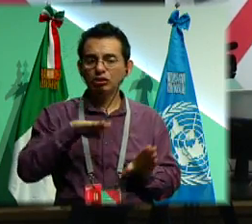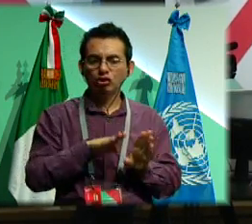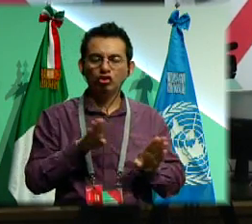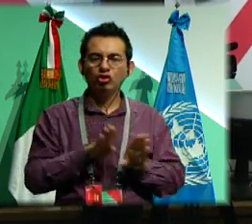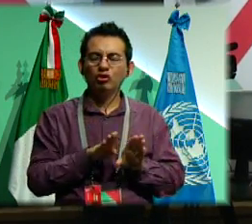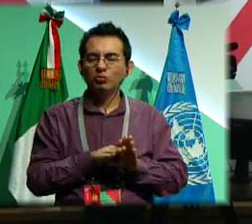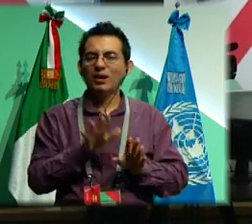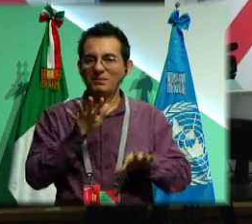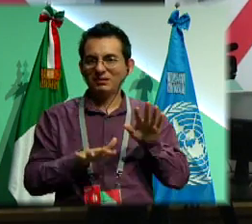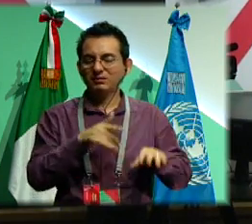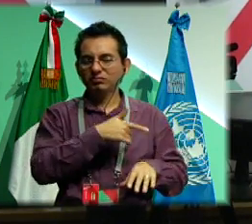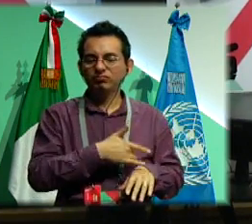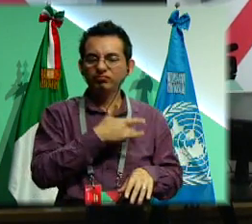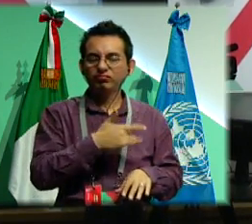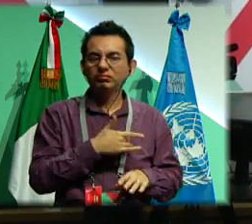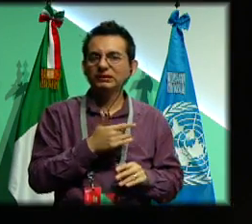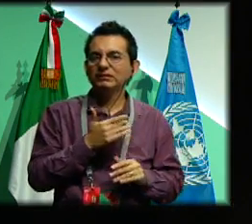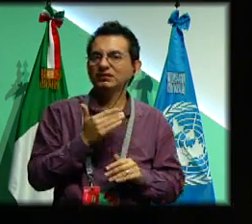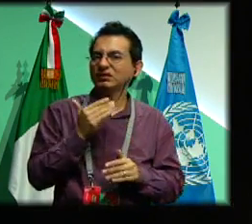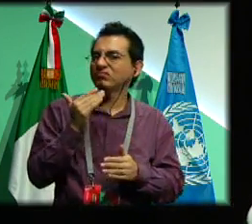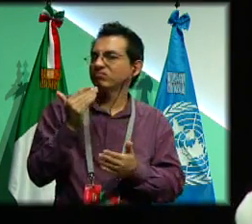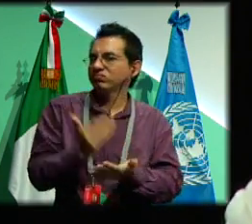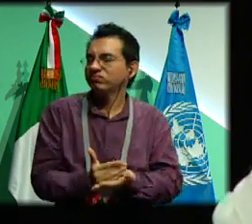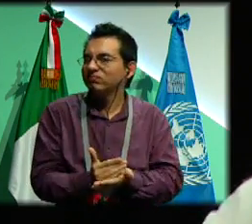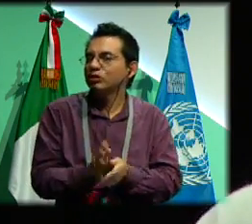aux négociations commerciales?